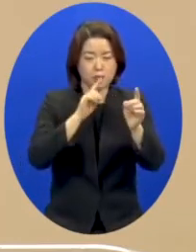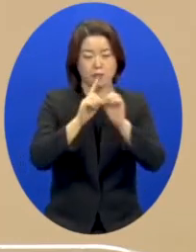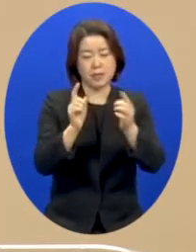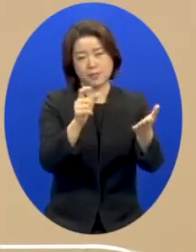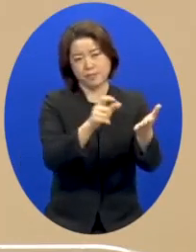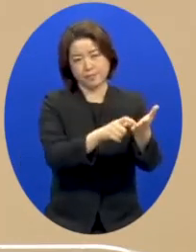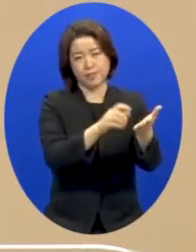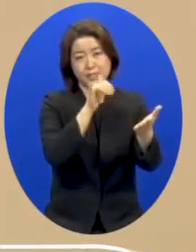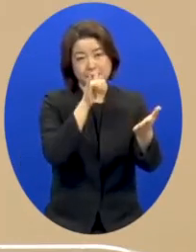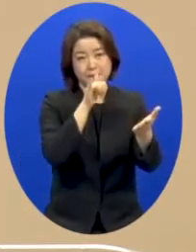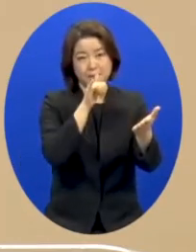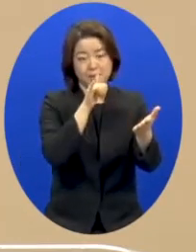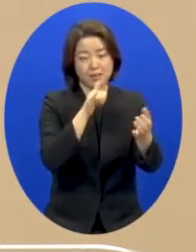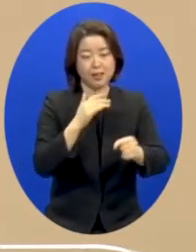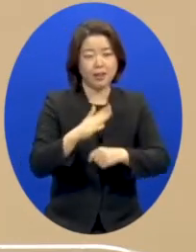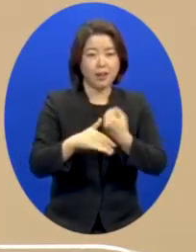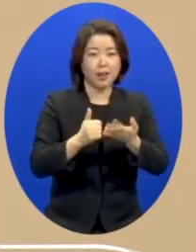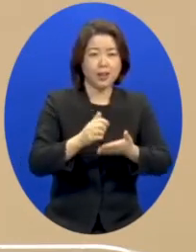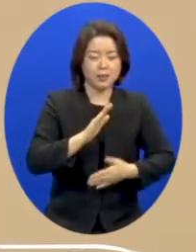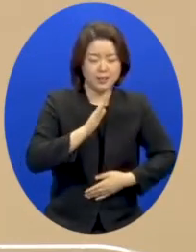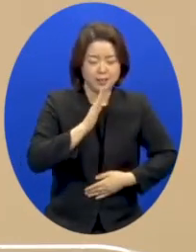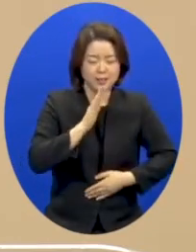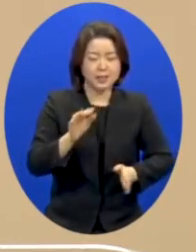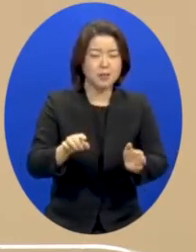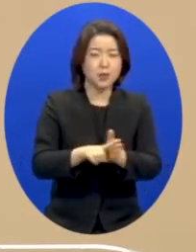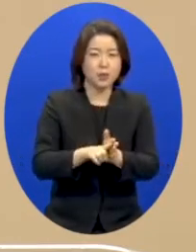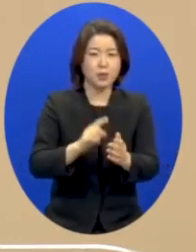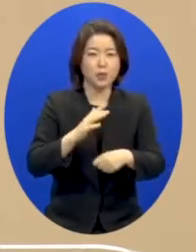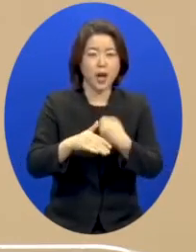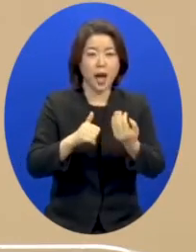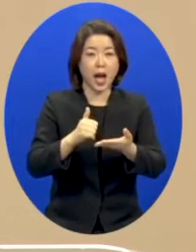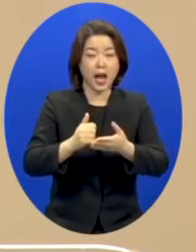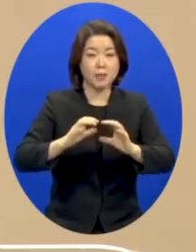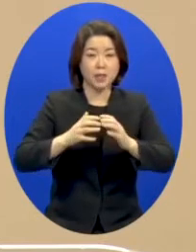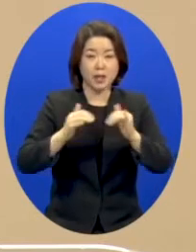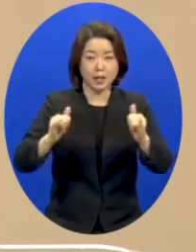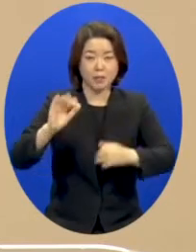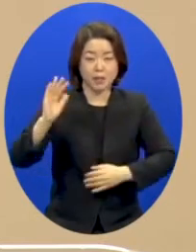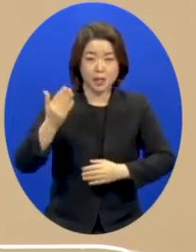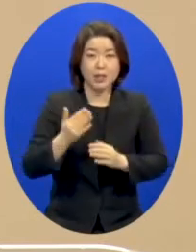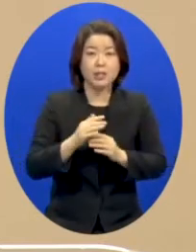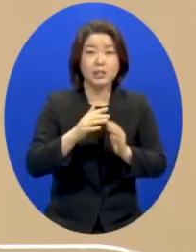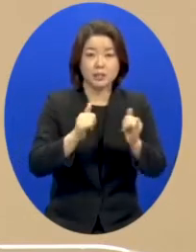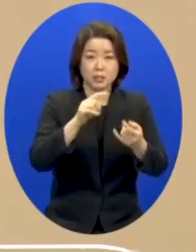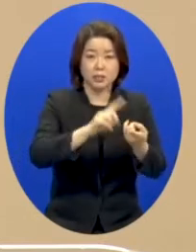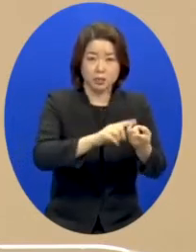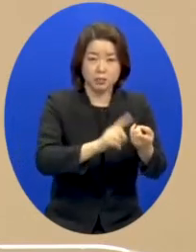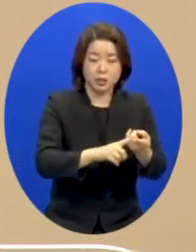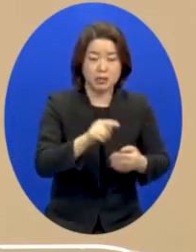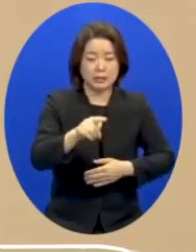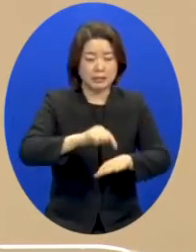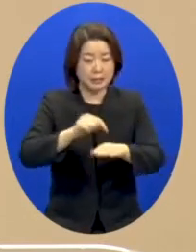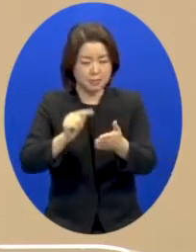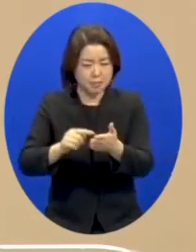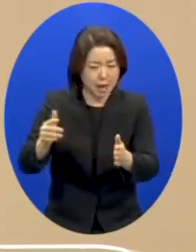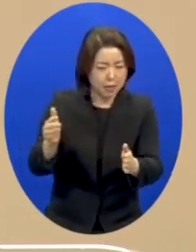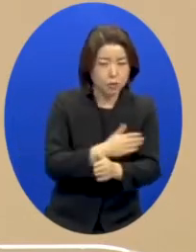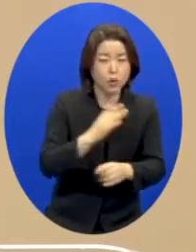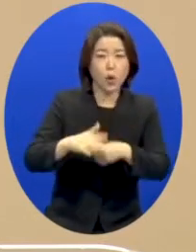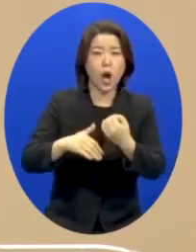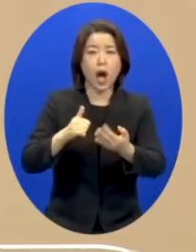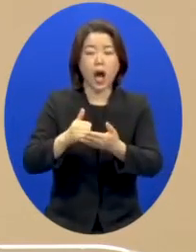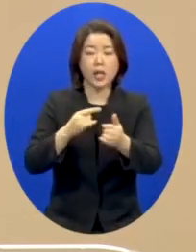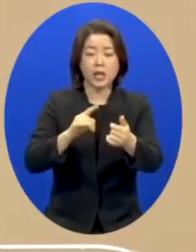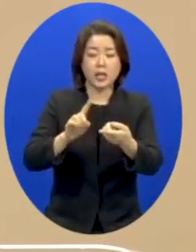말씀했습니다. 그러니까 하나님을 정말 믿고 하나님 나라 백성이 된 사람에게는 그 마음에서 하나님께 대한